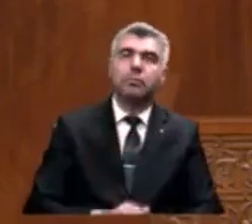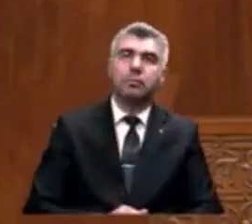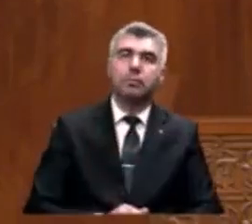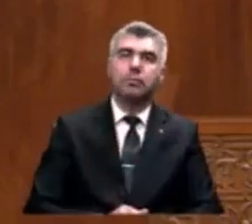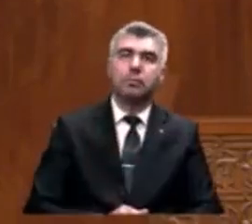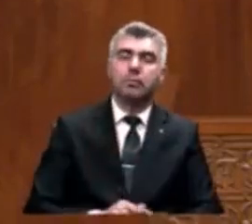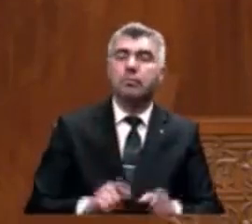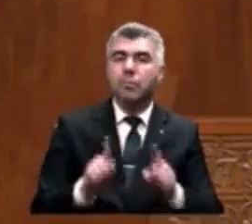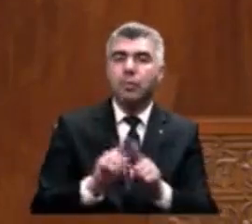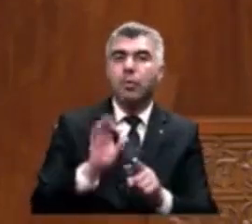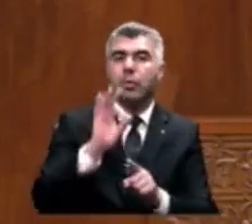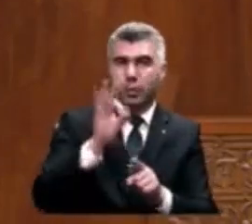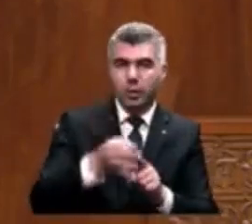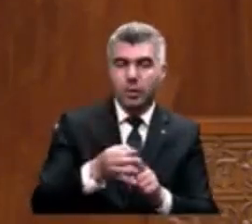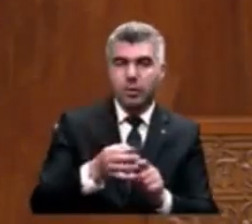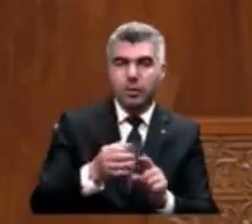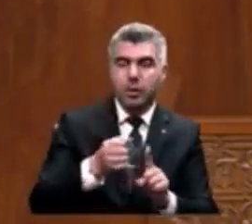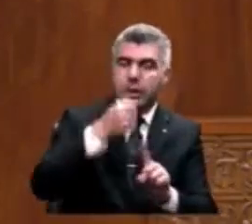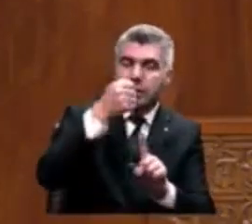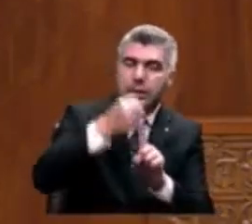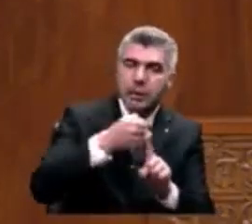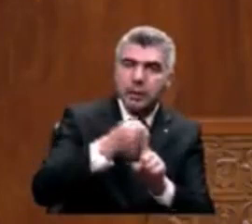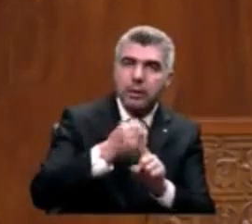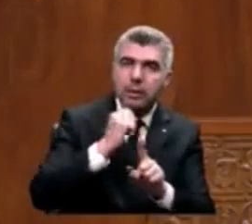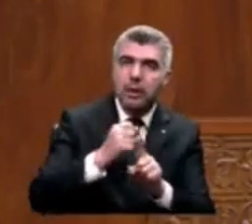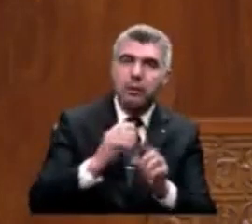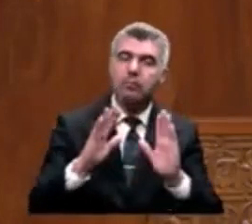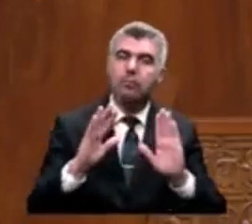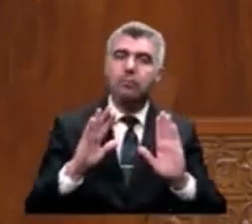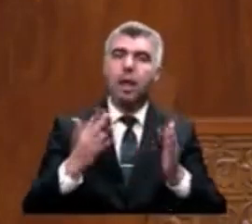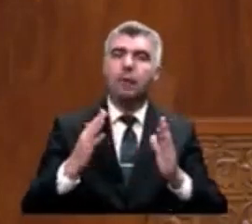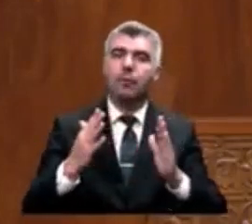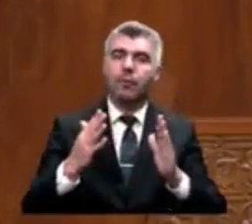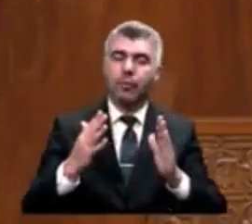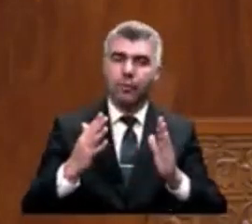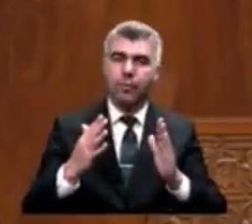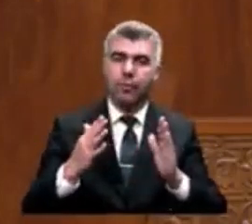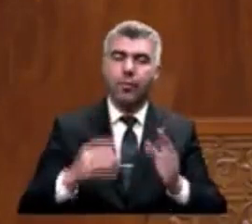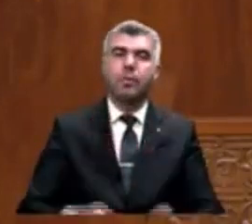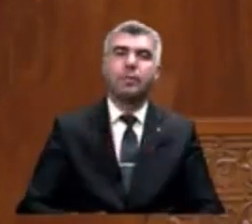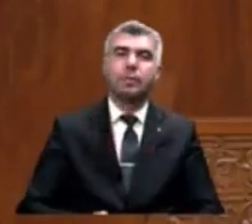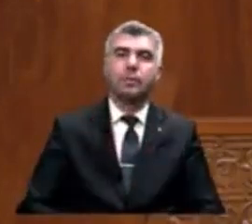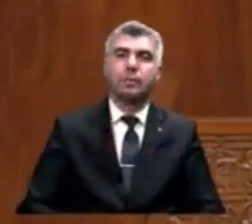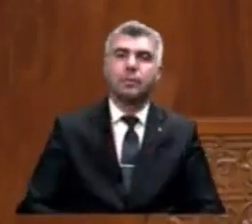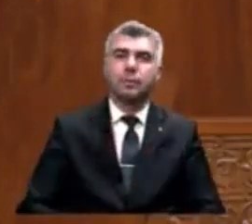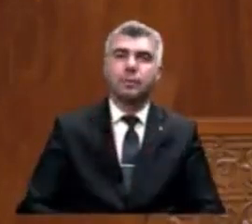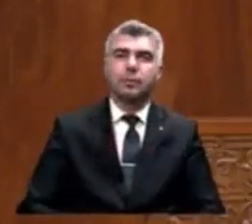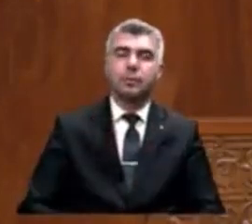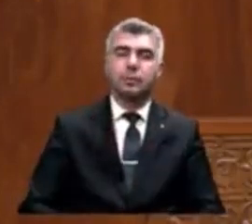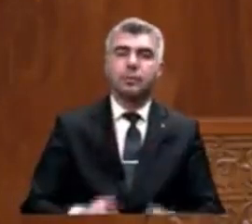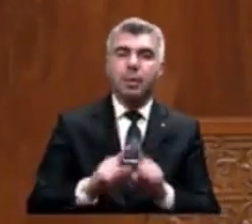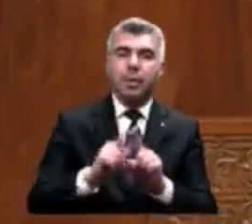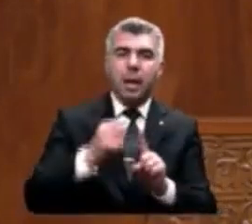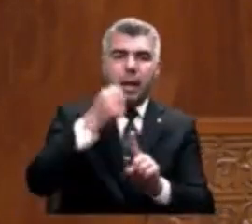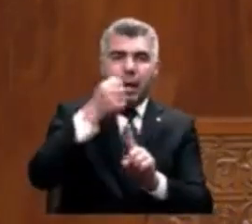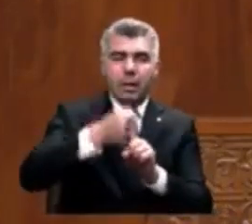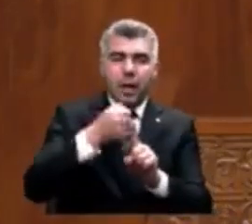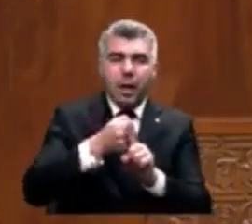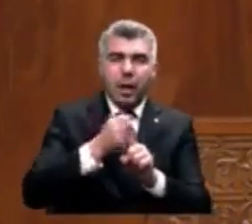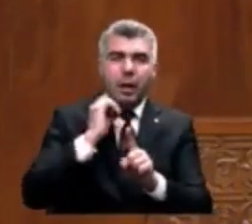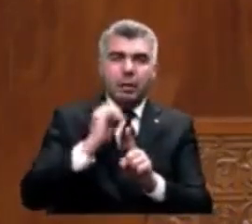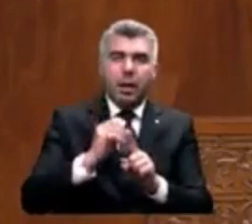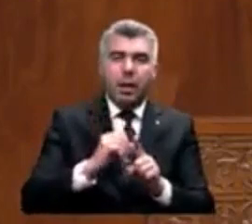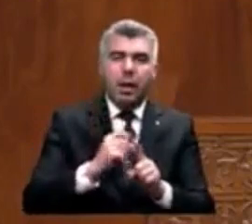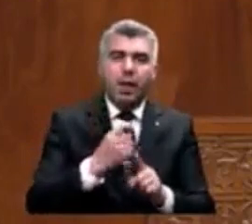وتيقوموا بواحد العمل اللي هو يمكن نغنوه به عليه. هذا الإصلاح ما جاء لا من